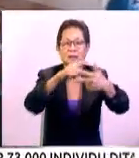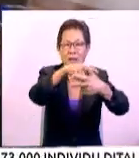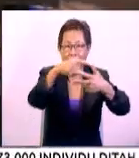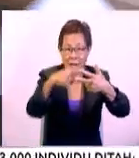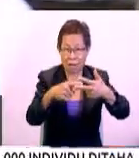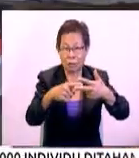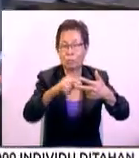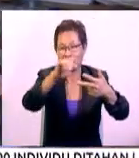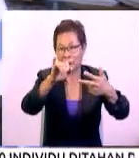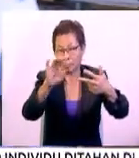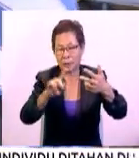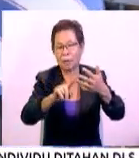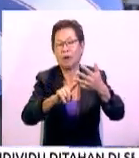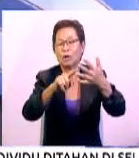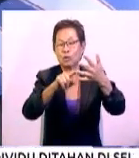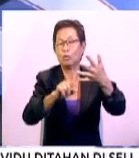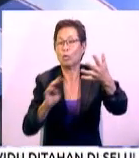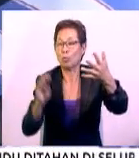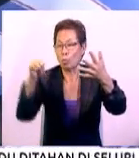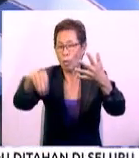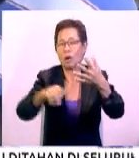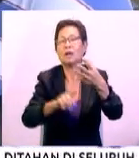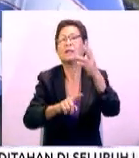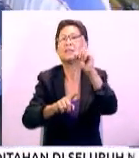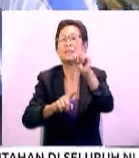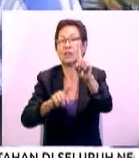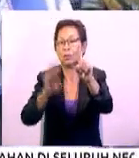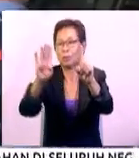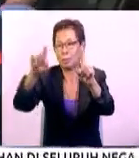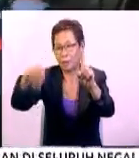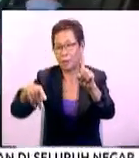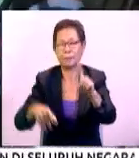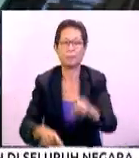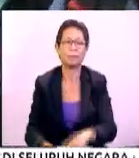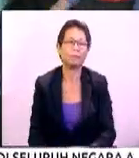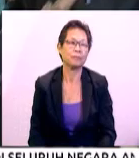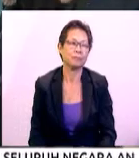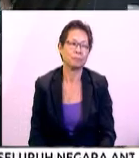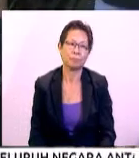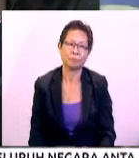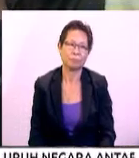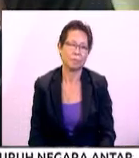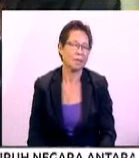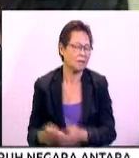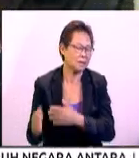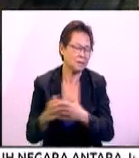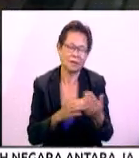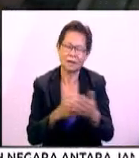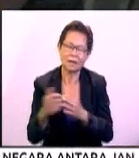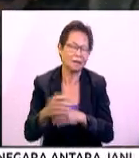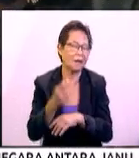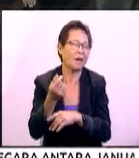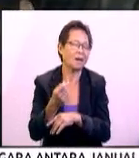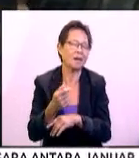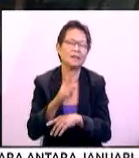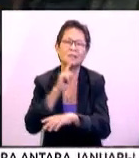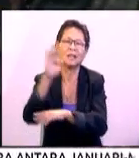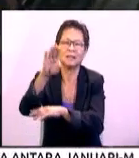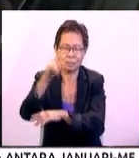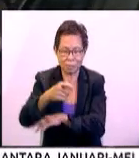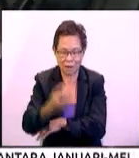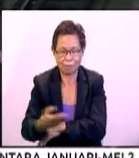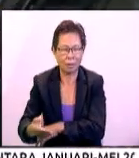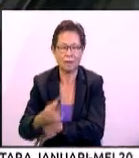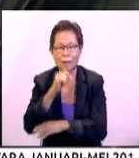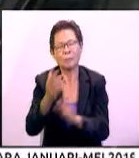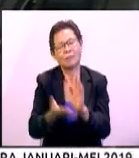di Johor Bahru, 2 Muar dan 1 Batu Pahat. Saya tak kira harga, janji ada barang sudah. Tapi dia orang tak ada